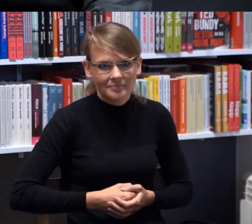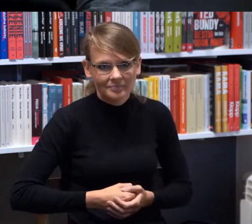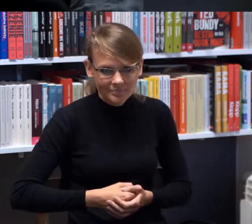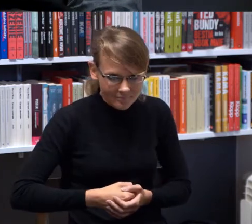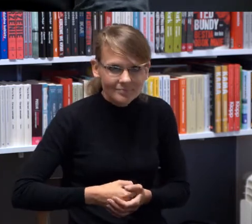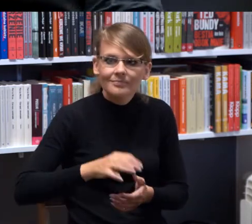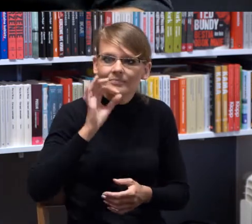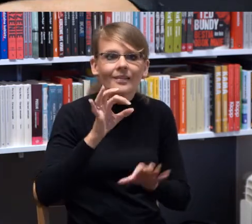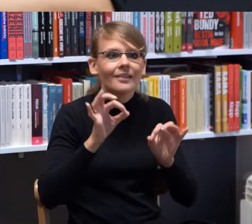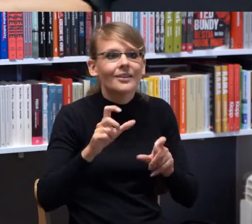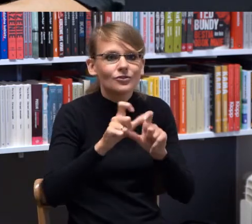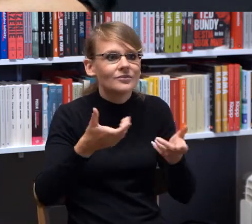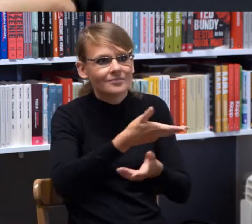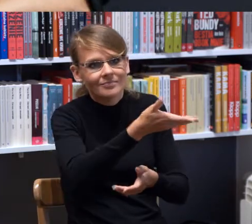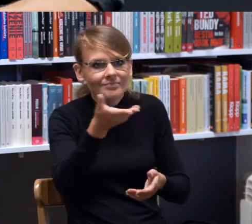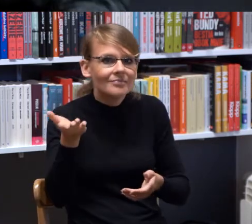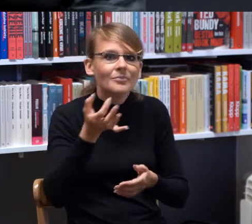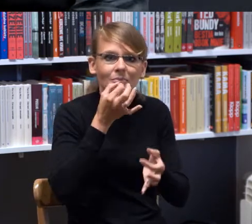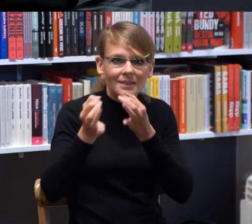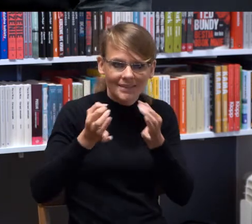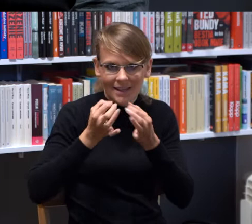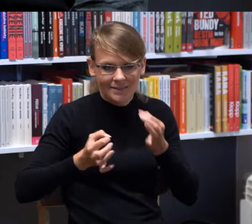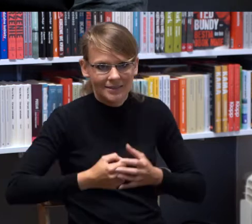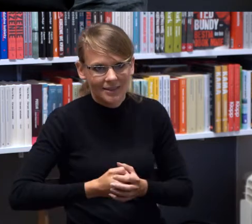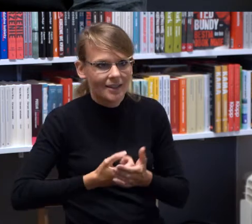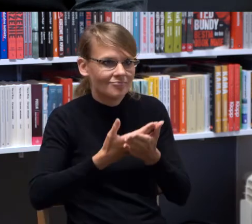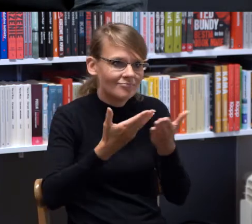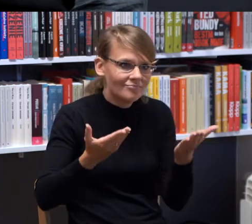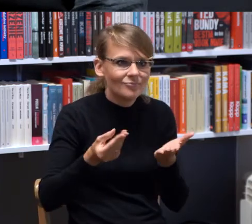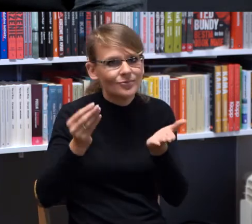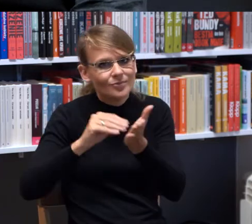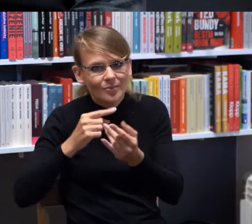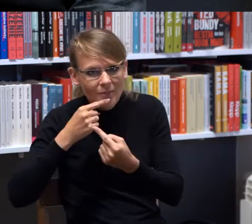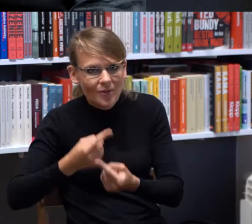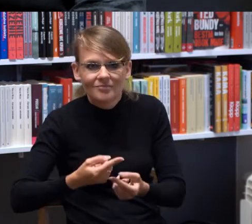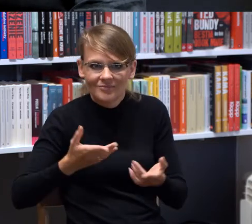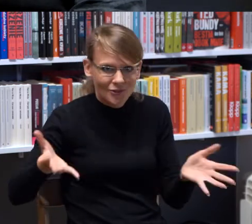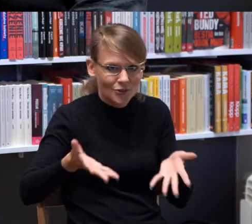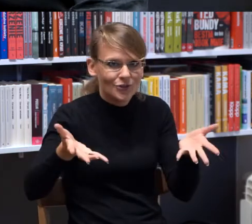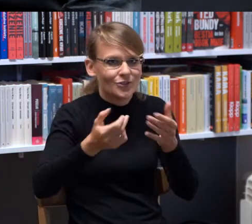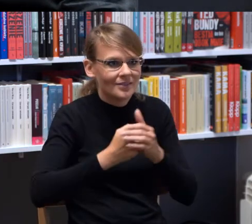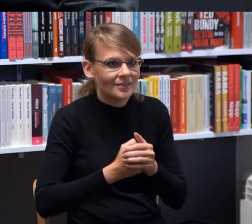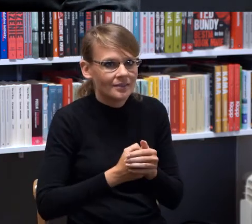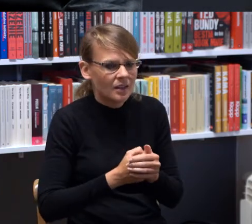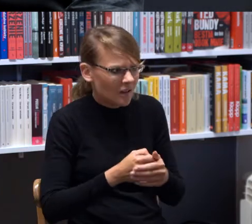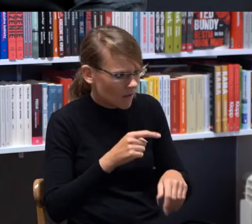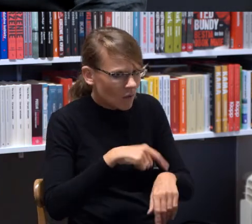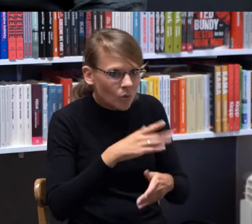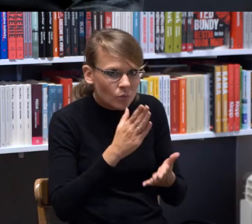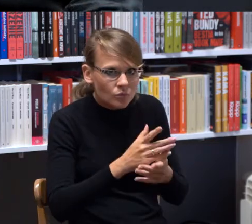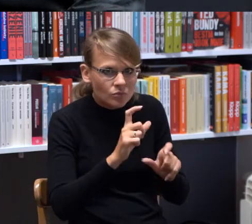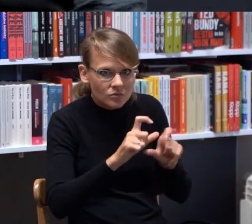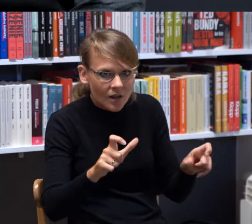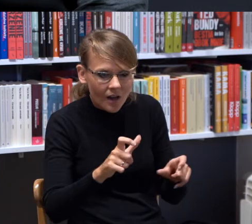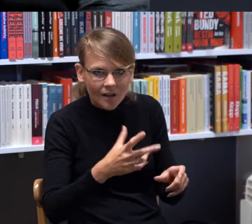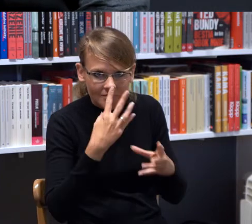Okej, to jest czas dla Państwa. Na Państwa pytania, komentarze, zachęcamy. Naprawdę już minęło tyle czasu? Tak.